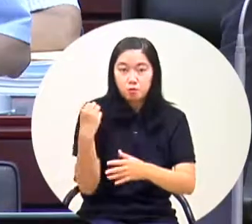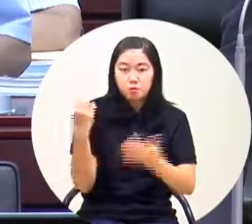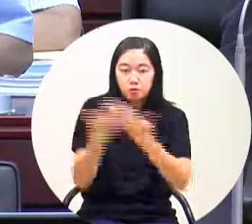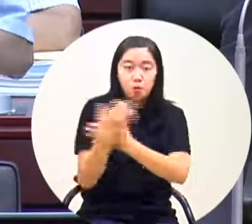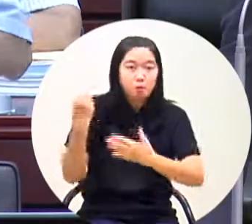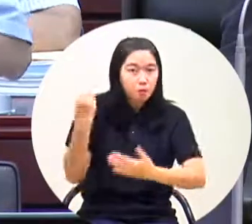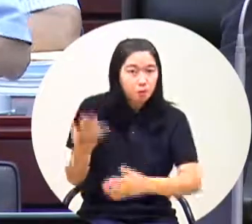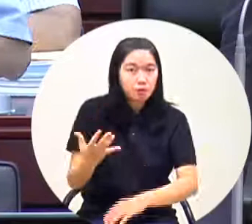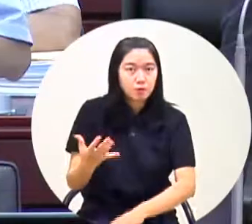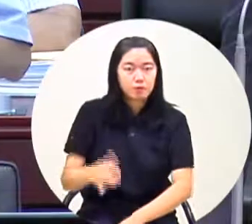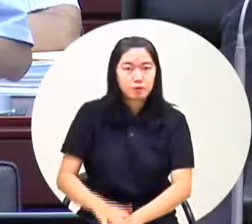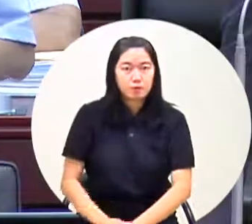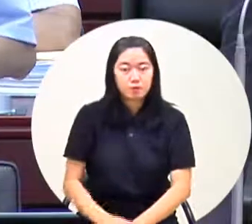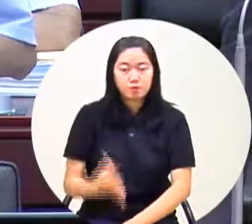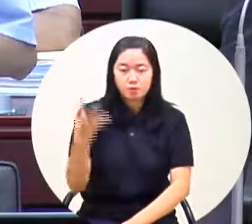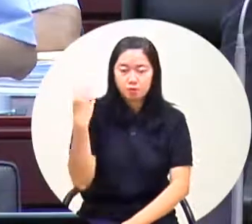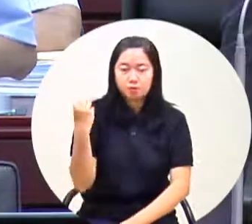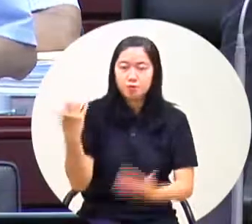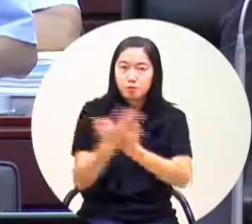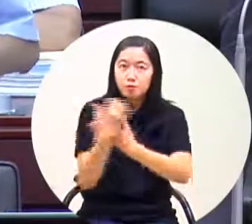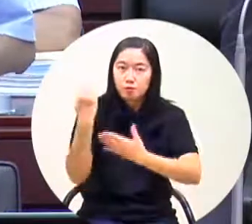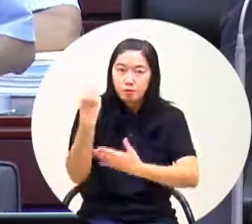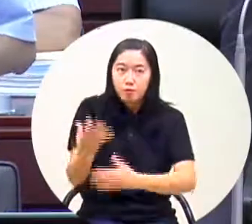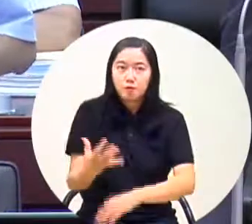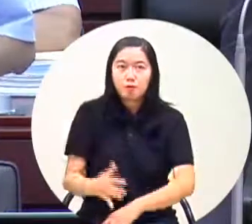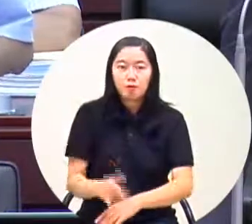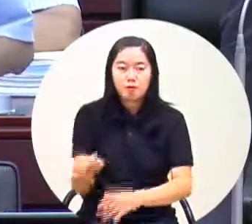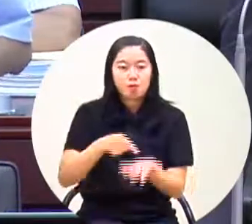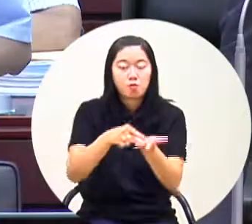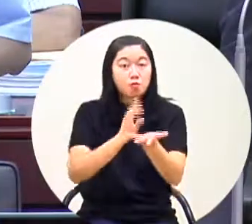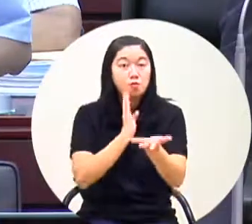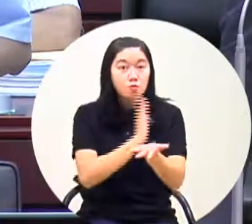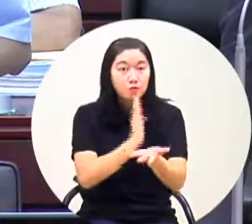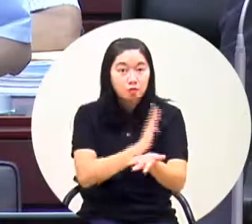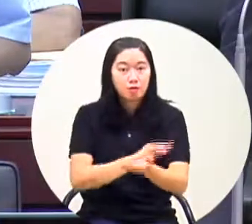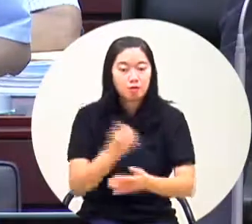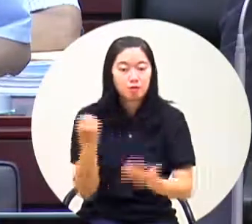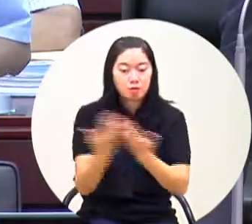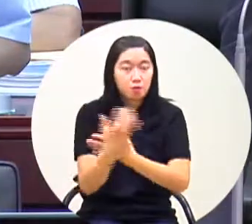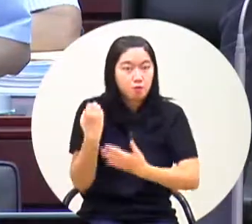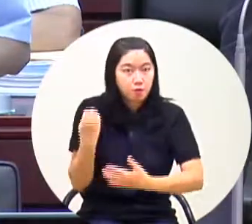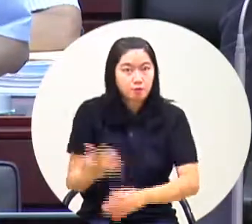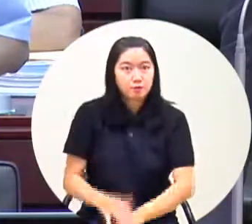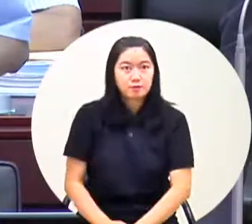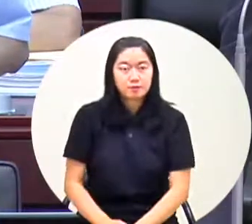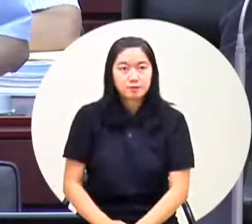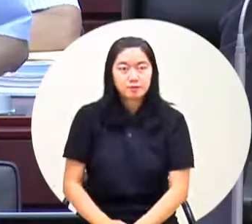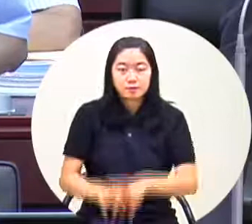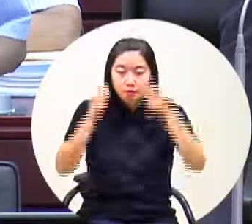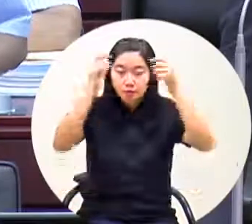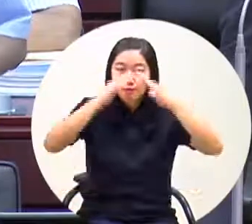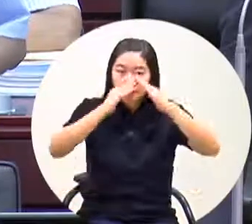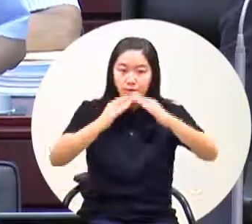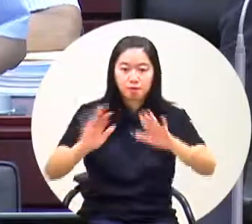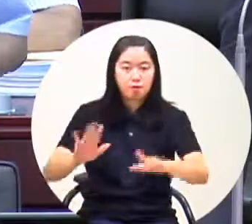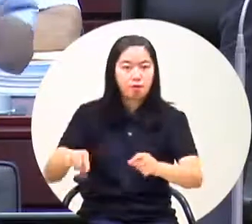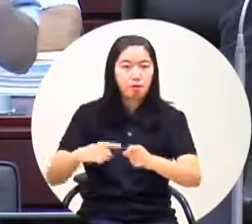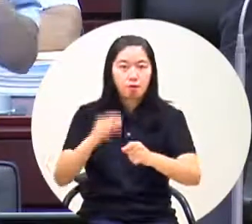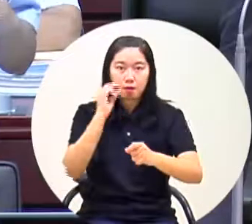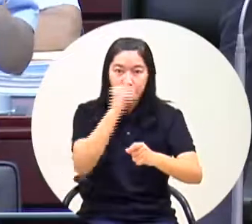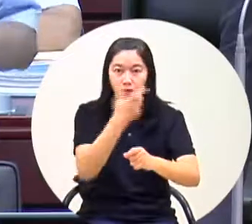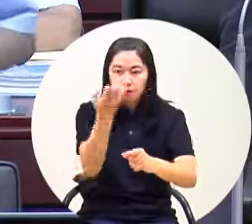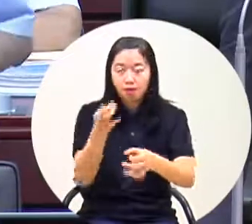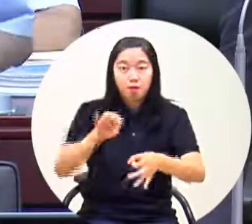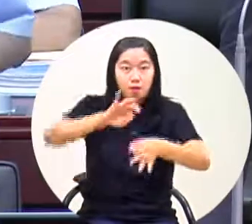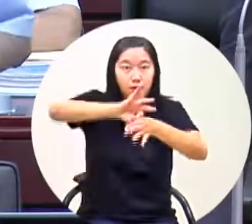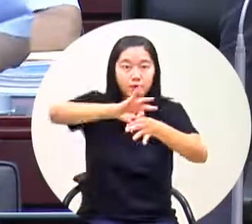该是纯粹汰旧掉的，就是以家去报废的。我们高雄市在今年我们特别加码，就是